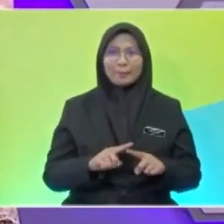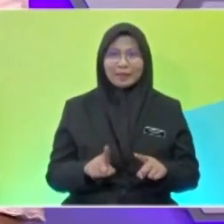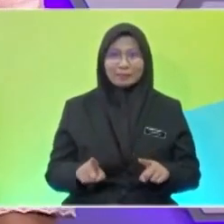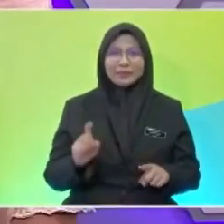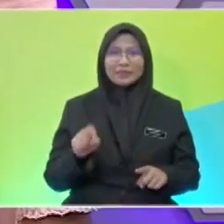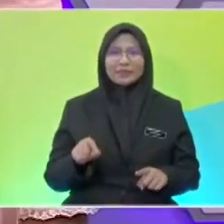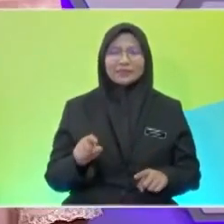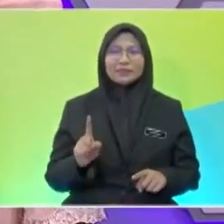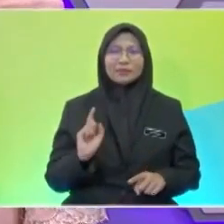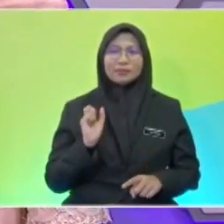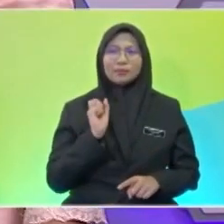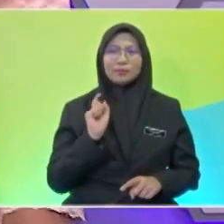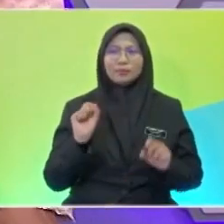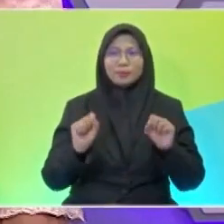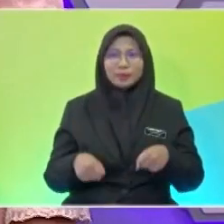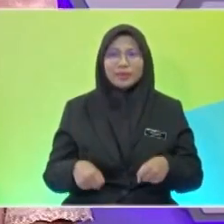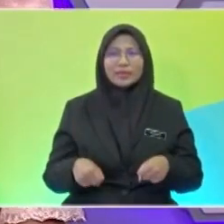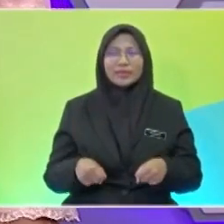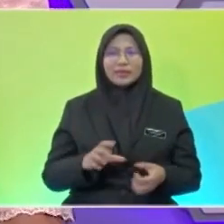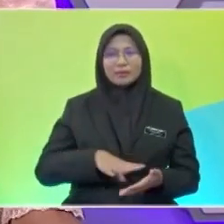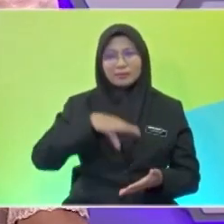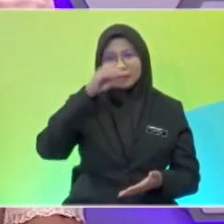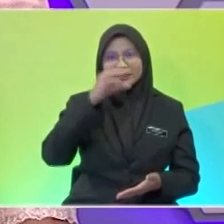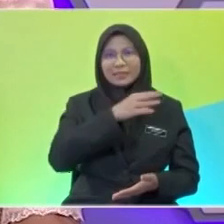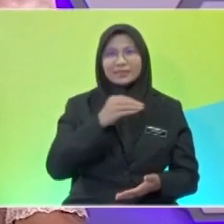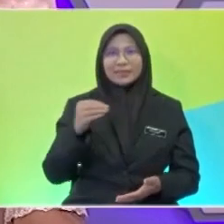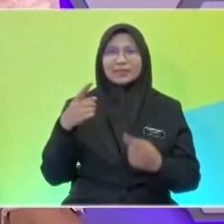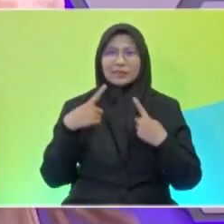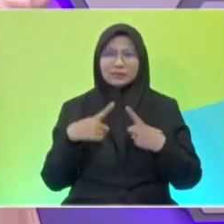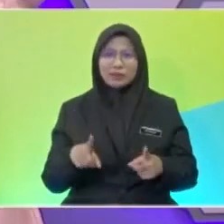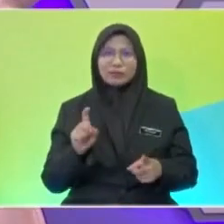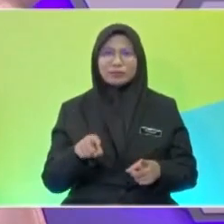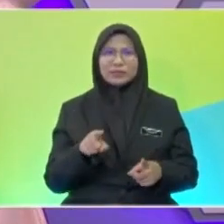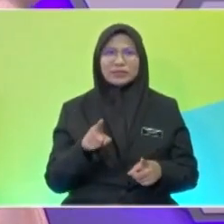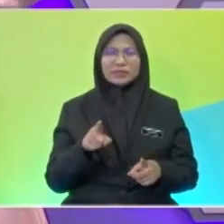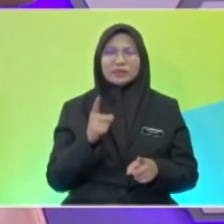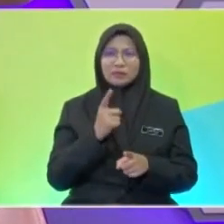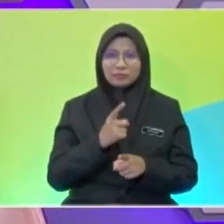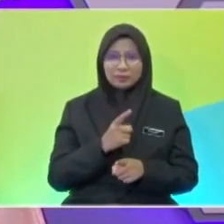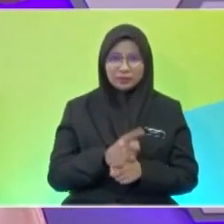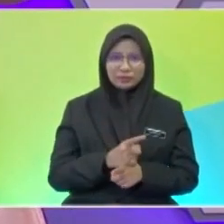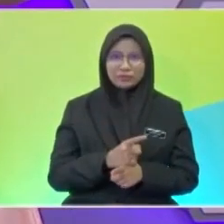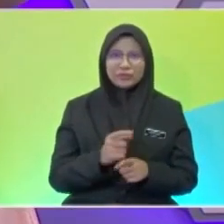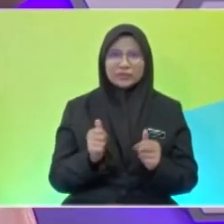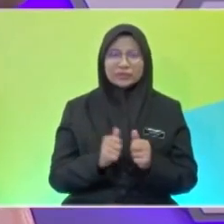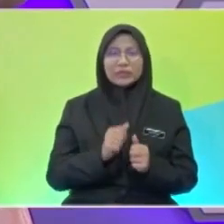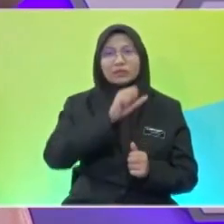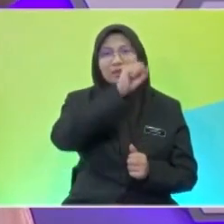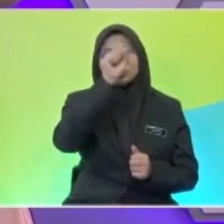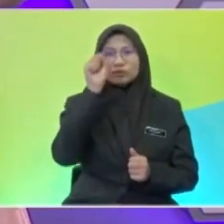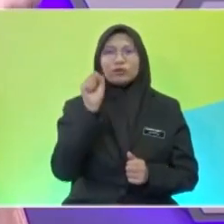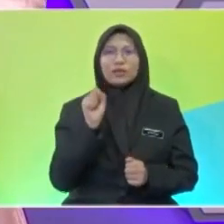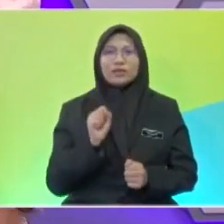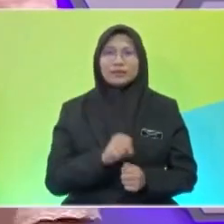tersebut ya dan jawaban mereka mesti relevan dengan situasi semua se eee yang dihadapi dan juga